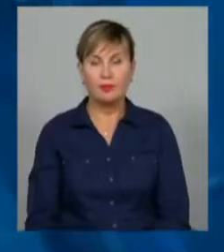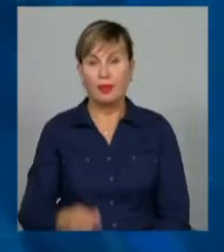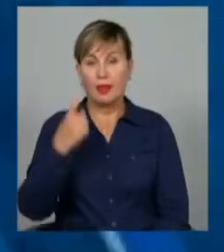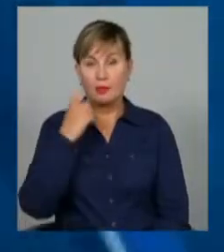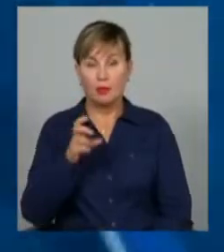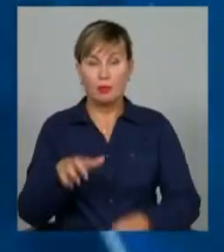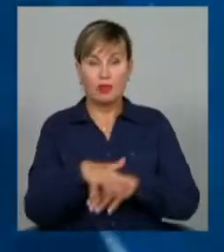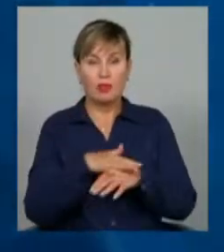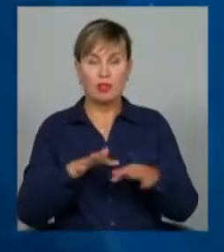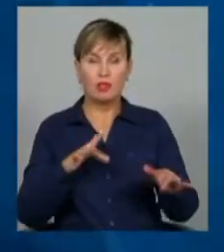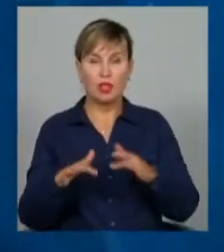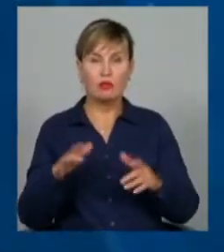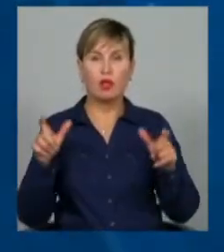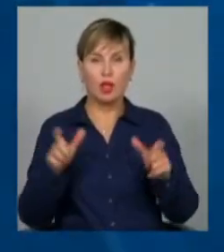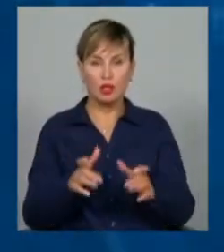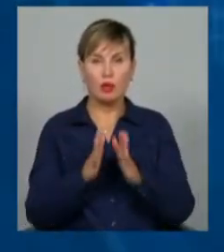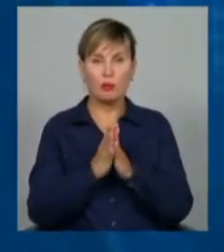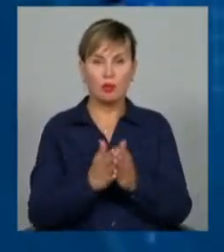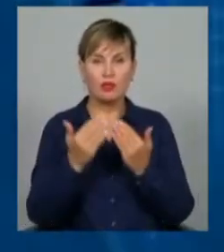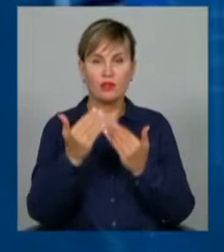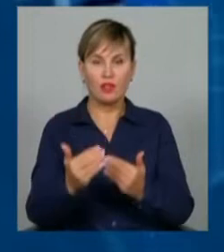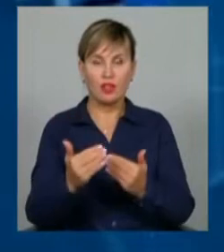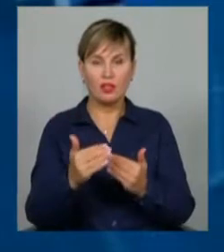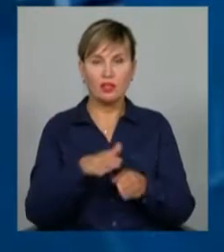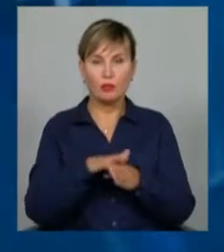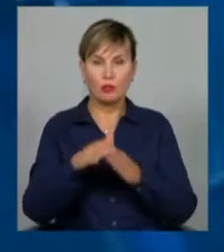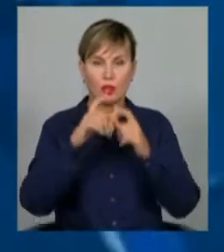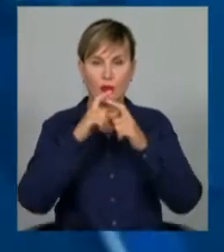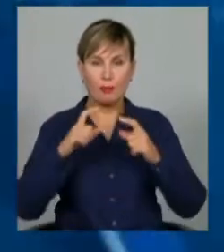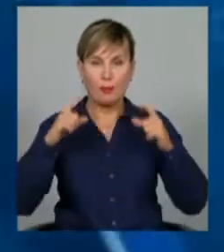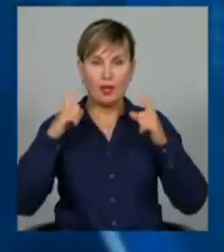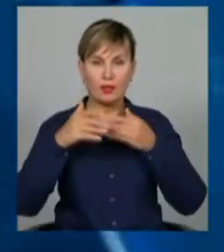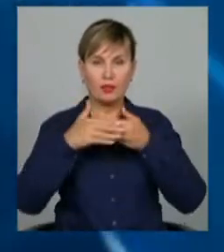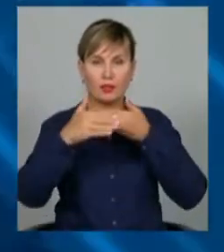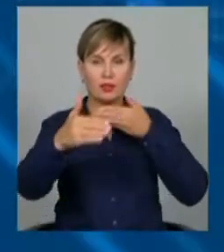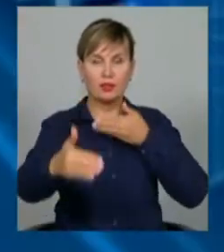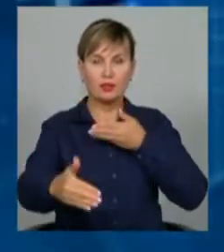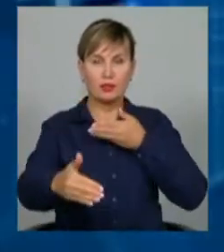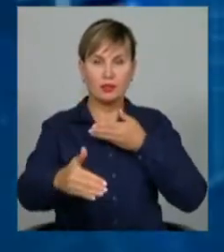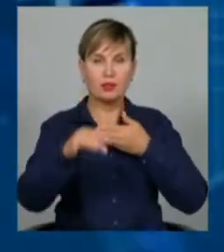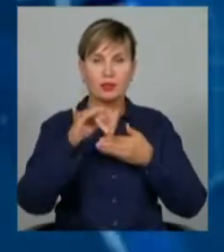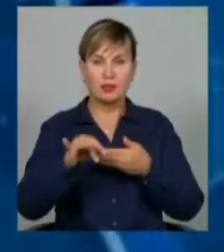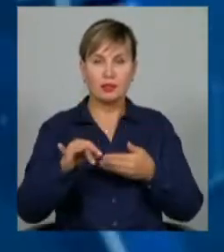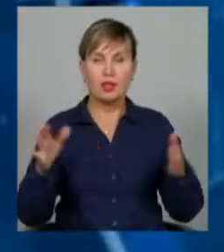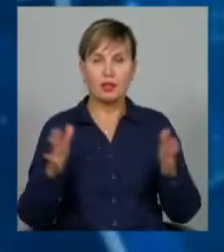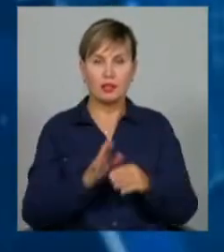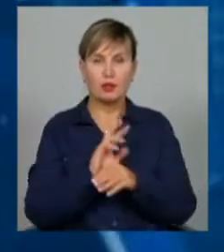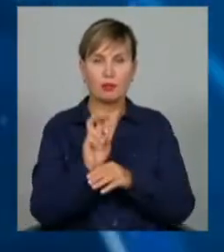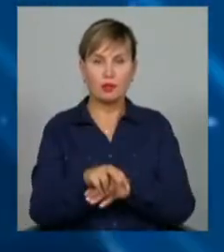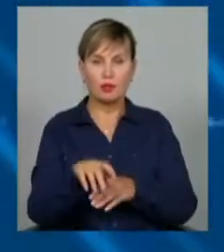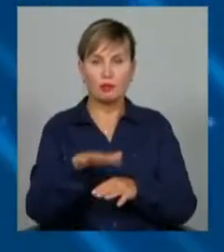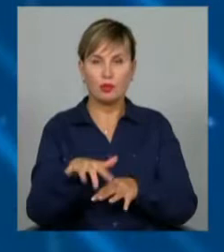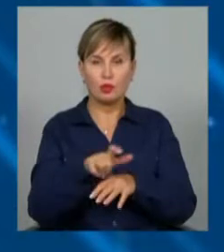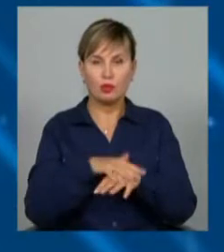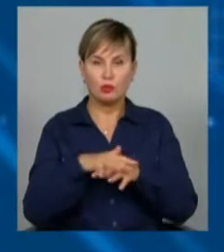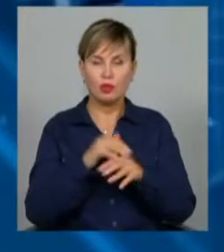Напоминаем, по всей стране действует карантин, поэтому убедительно просим вас соблюдать масочный режим, социальное дистанцирование и ограничить посещение мест